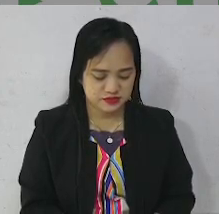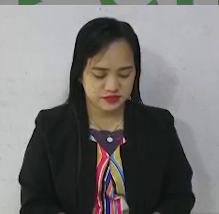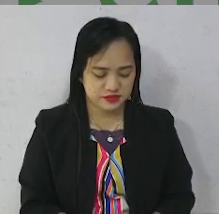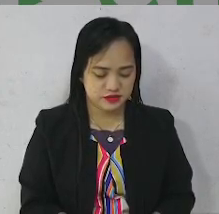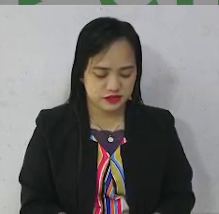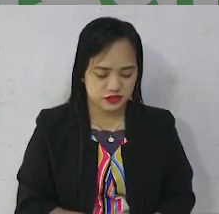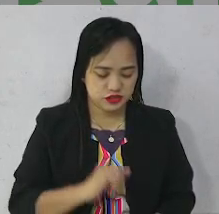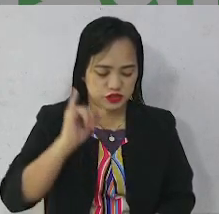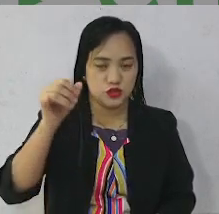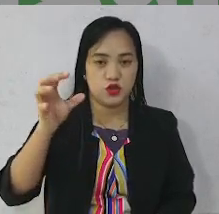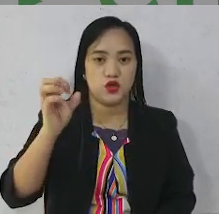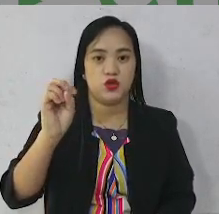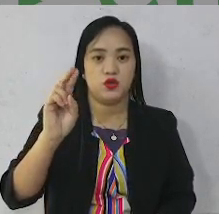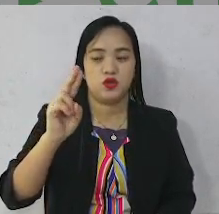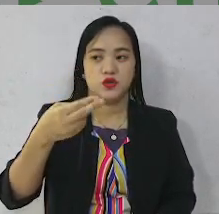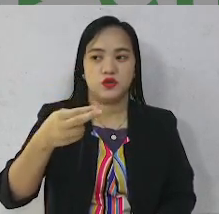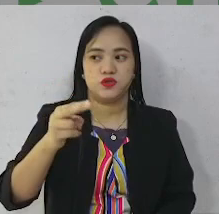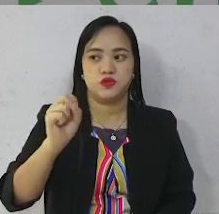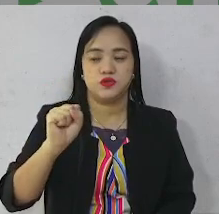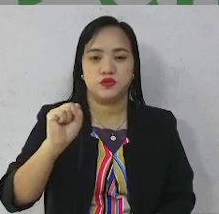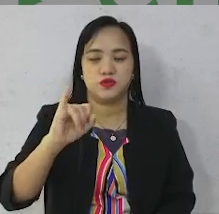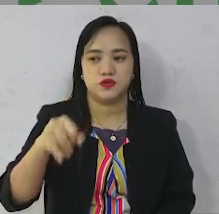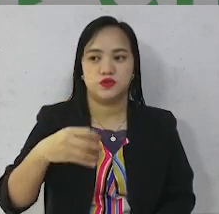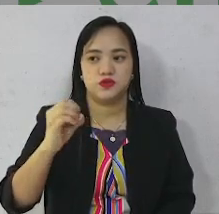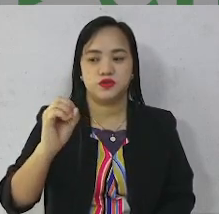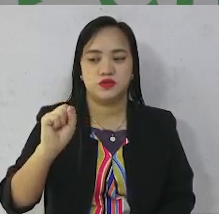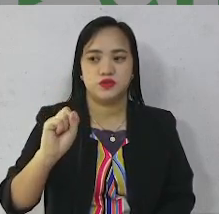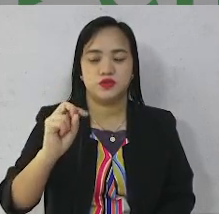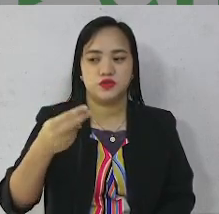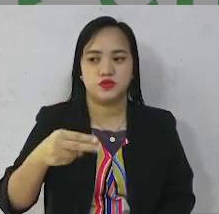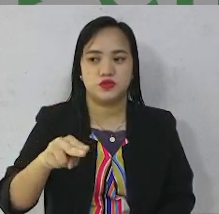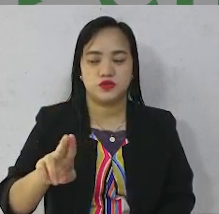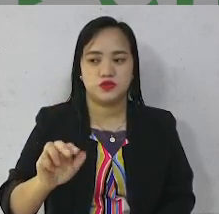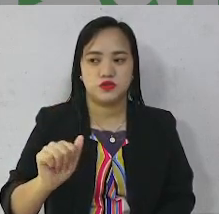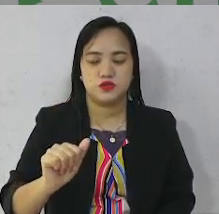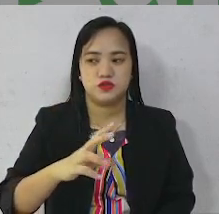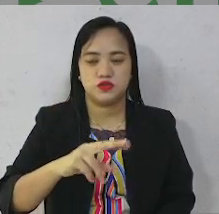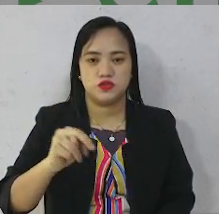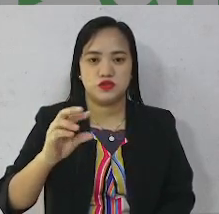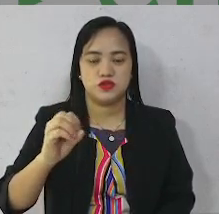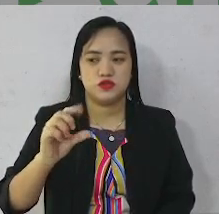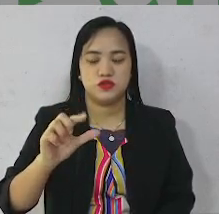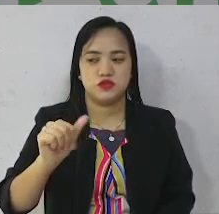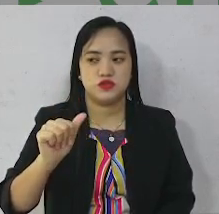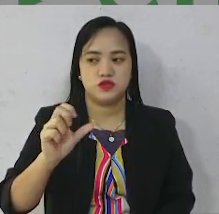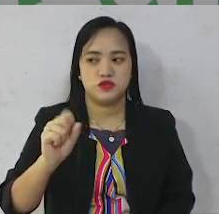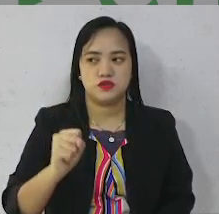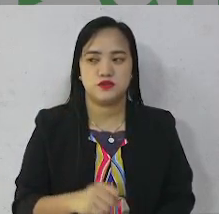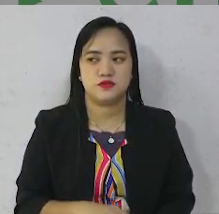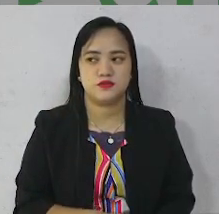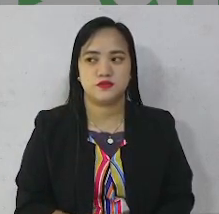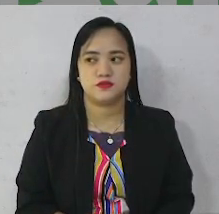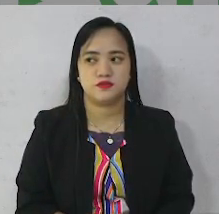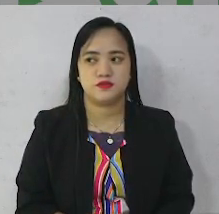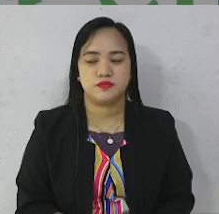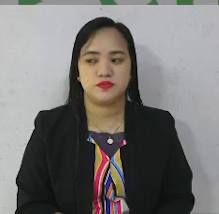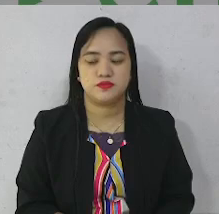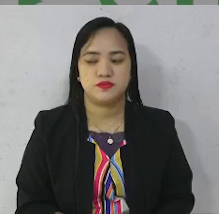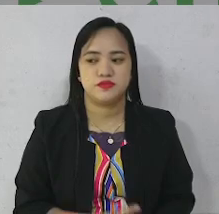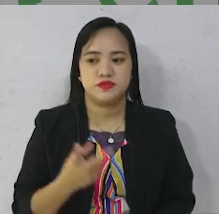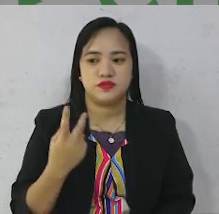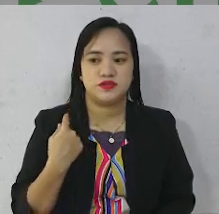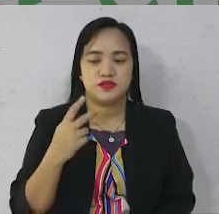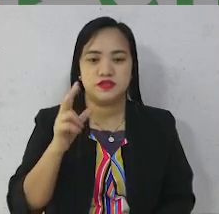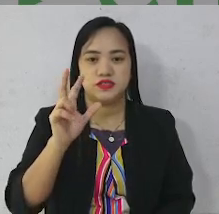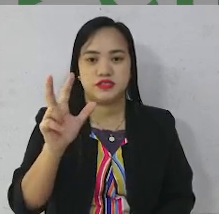Ayan isa sa mga kasamahan natin jaan siya ah nasa ah may klase Oo h ko alam eh parang ah tatlong buwan na